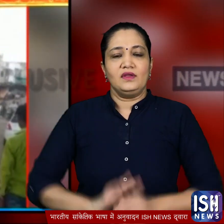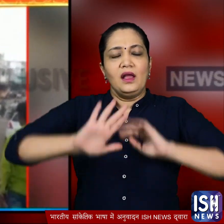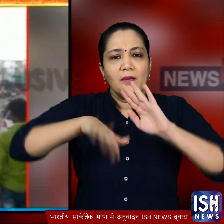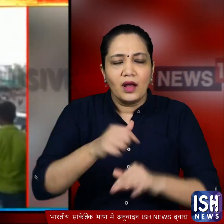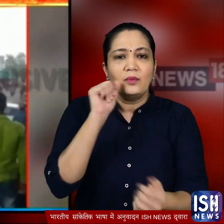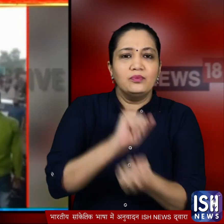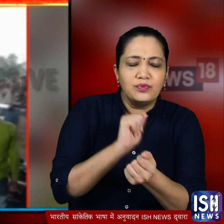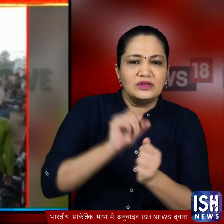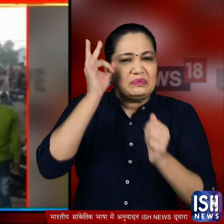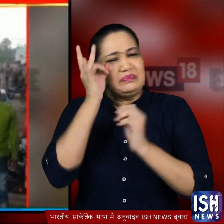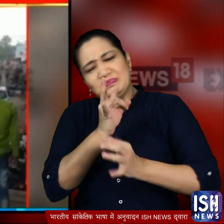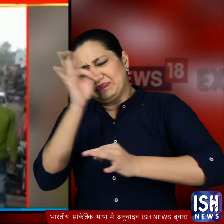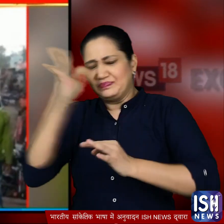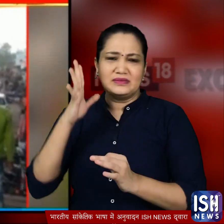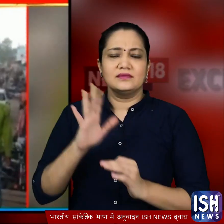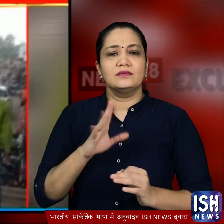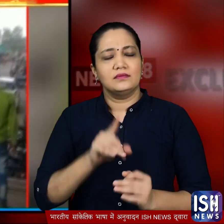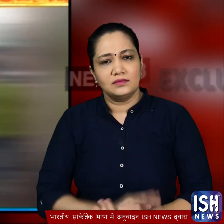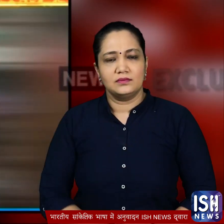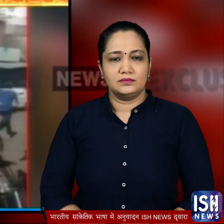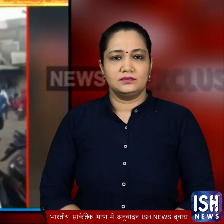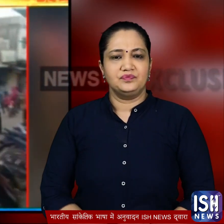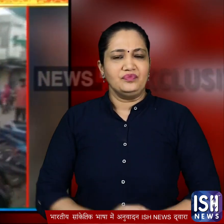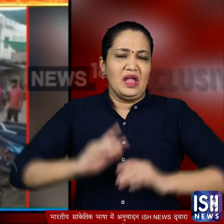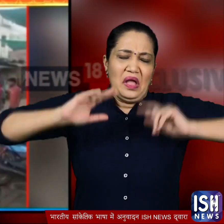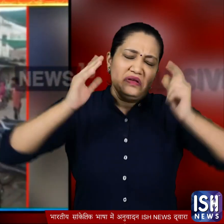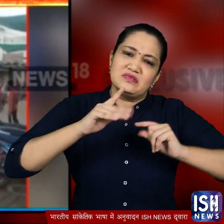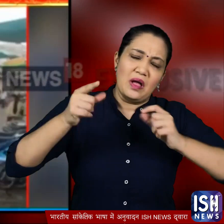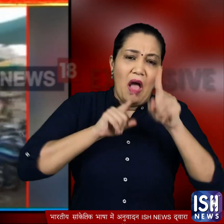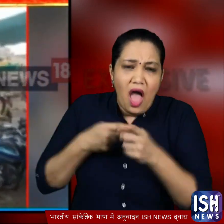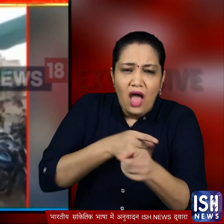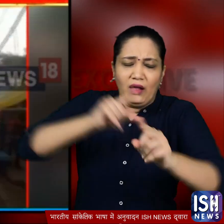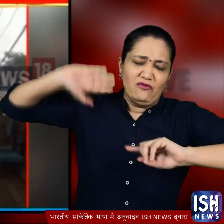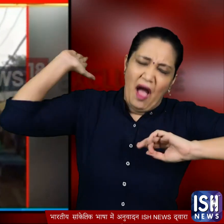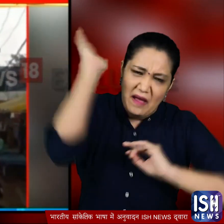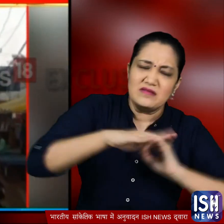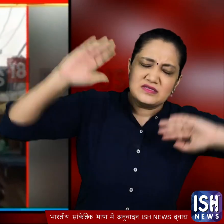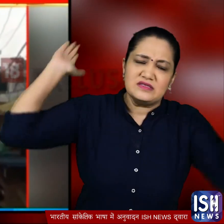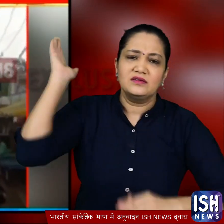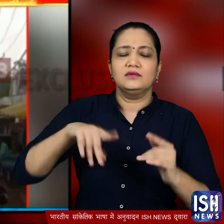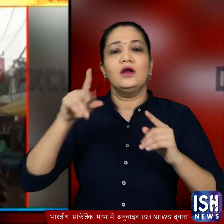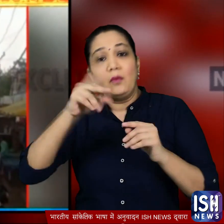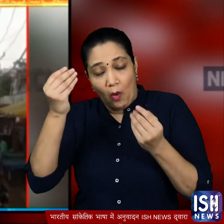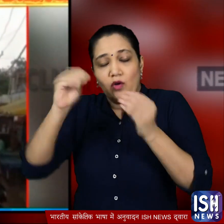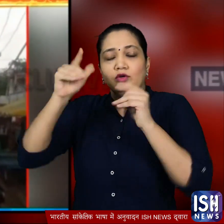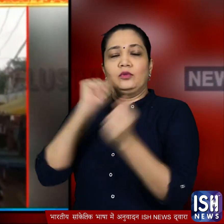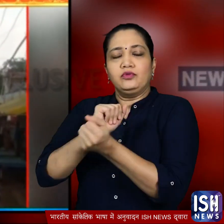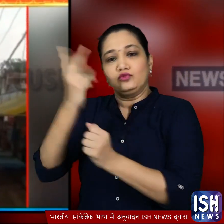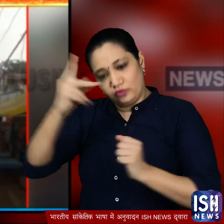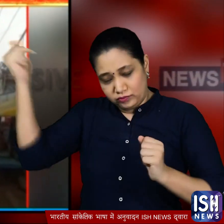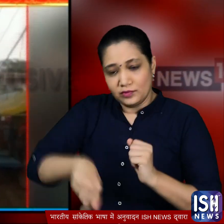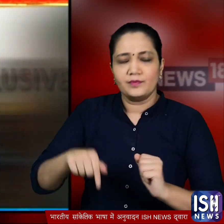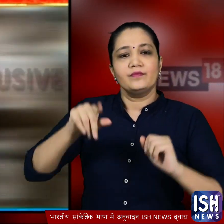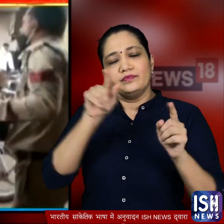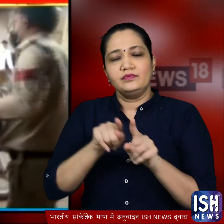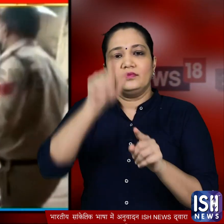इसके बाद तो पुलिस वाले का गुस्सा 7वें आसमान पर पहुंच गया और वो पीटने के लिए उस आदमी के पीछे दौड़ा। जानकारी मिलते ही 2 और पुलिस वाले घटना वाली जगह